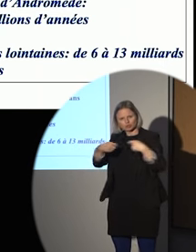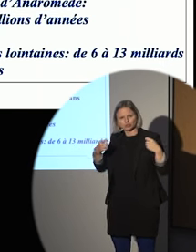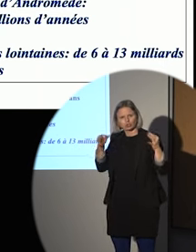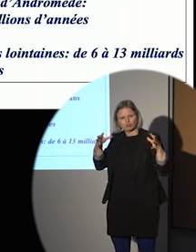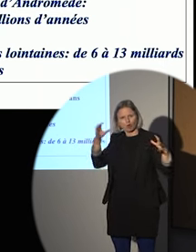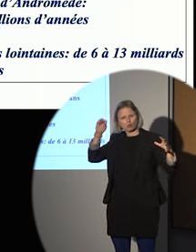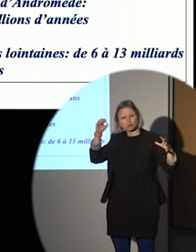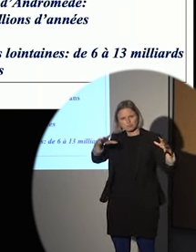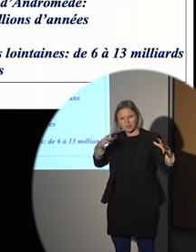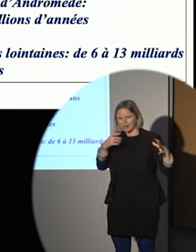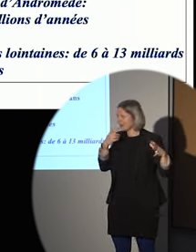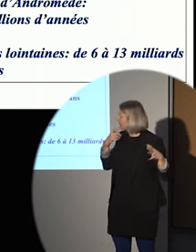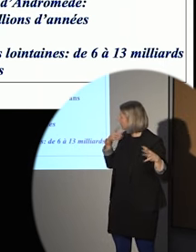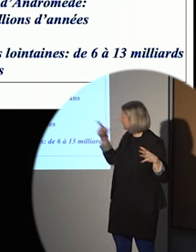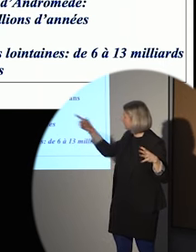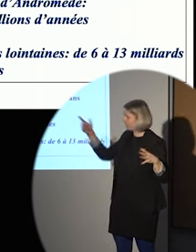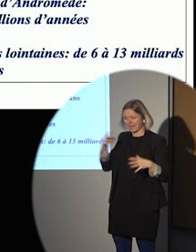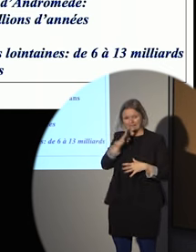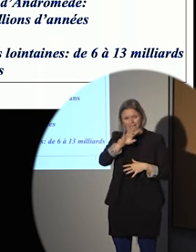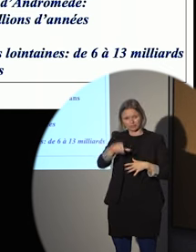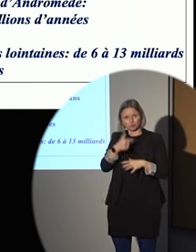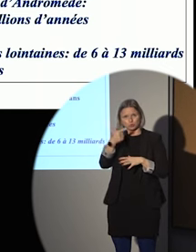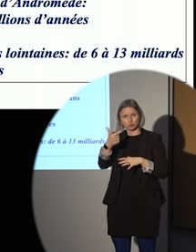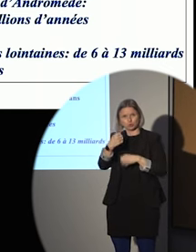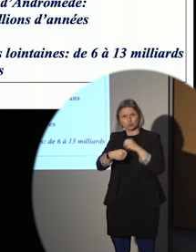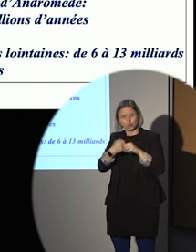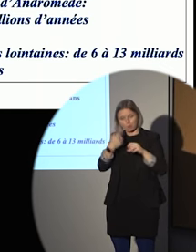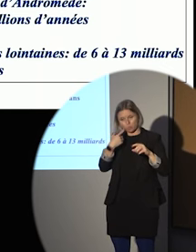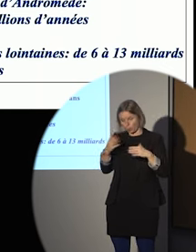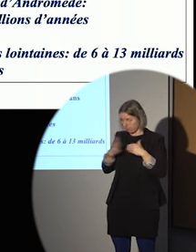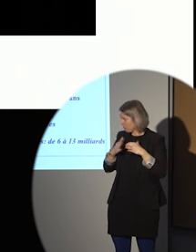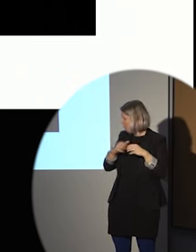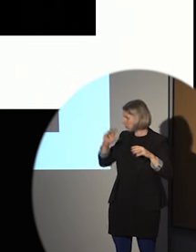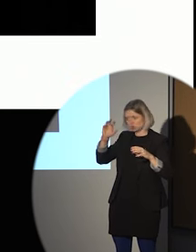la lumière mettait 4,2 ans pour aller à l'étoile la plus proche, et on va y revenir.